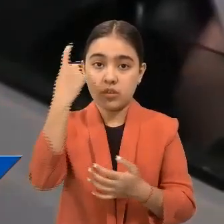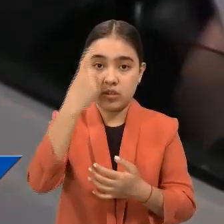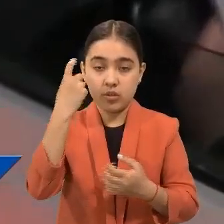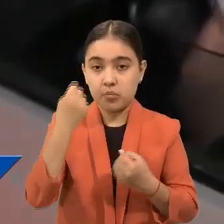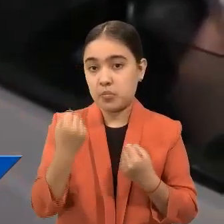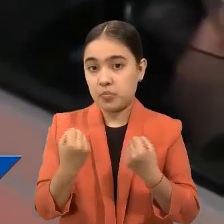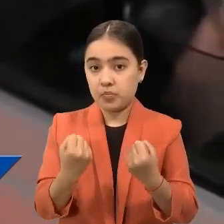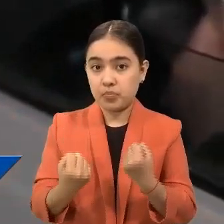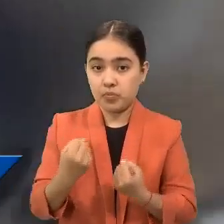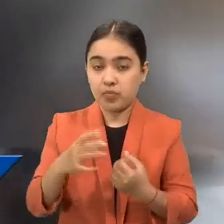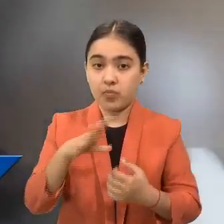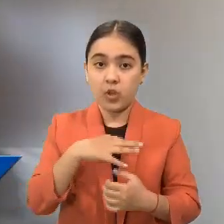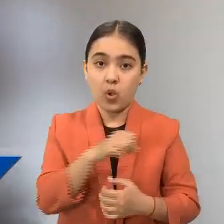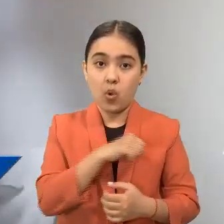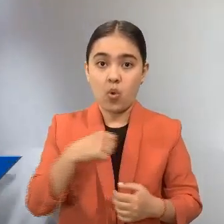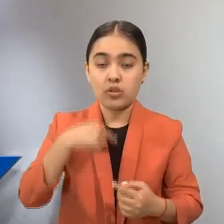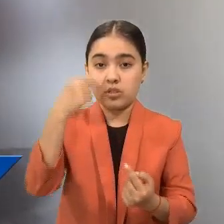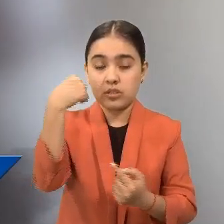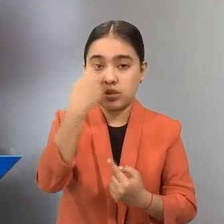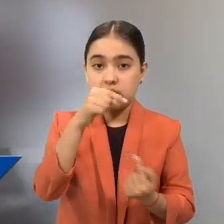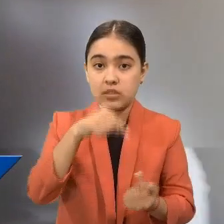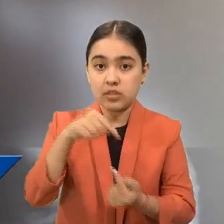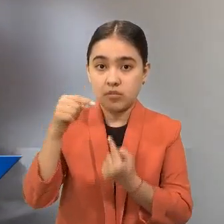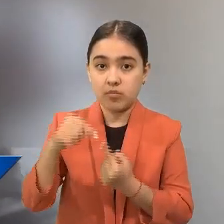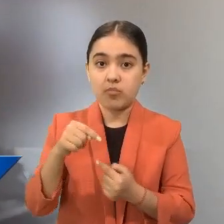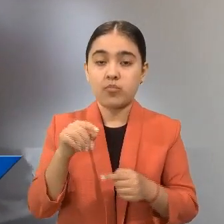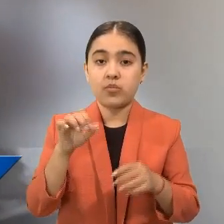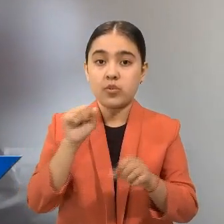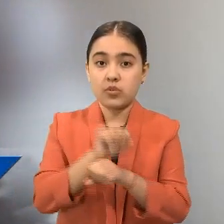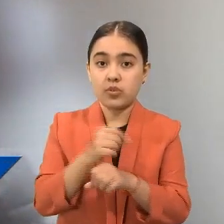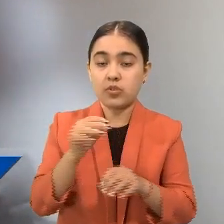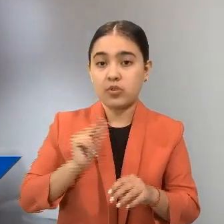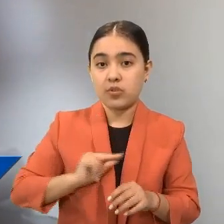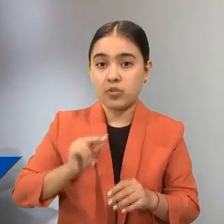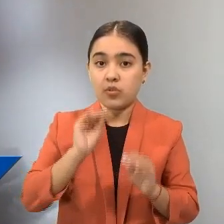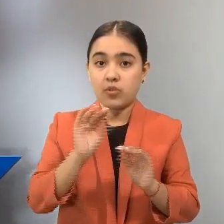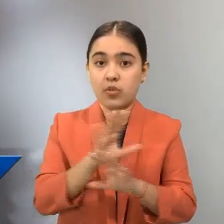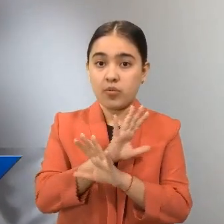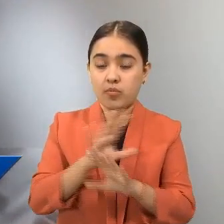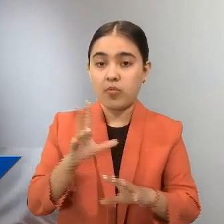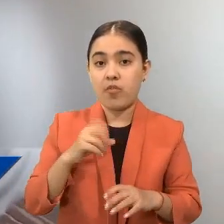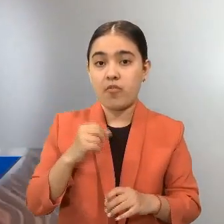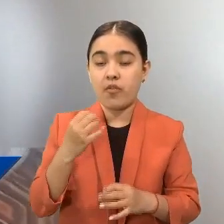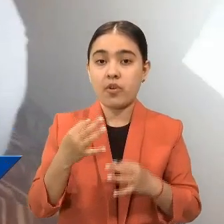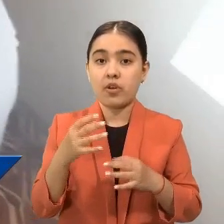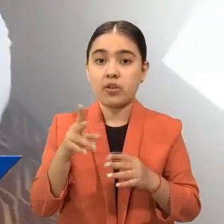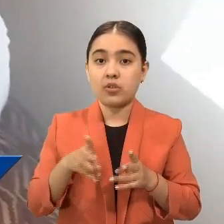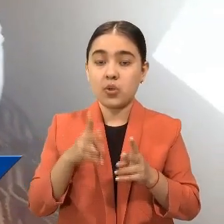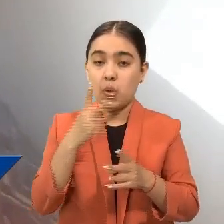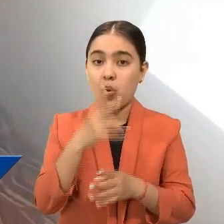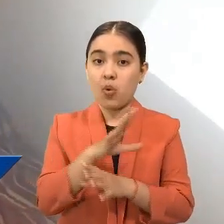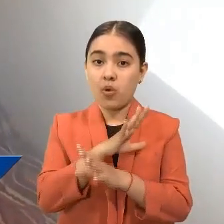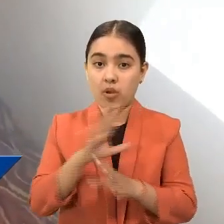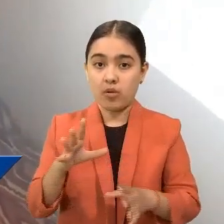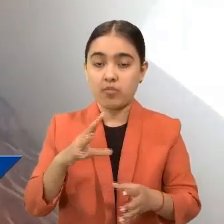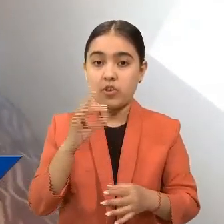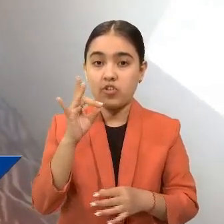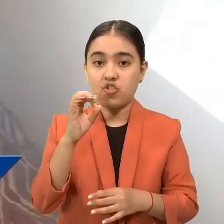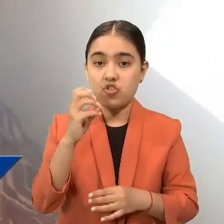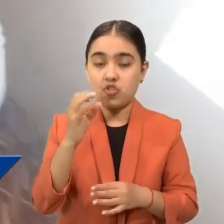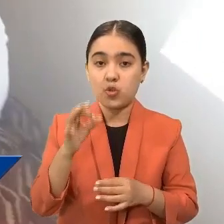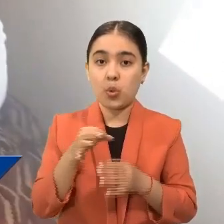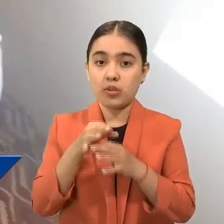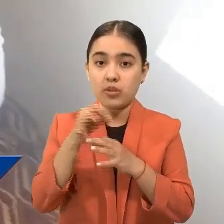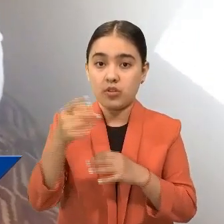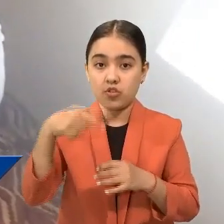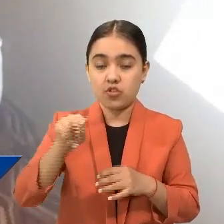boshqarganlik holati yuzasidan o'ziga nisbatan to'plangan hujjatlarni sudga yubormaslik va qonuniy chora ko'rmaslik evaziga Rishton tumani ichki